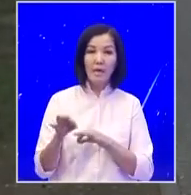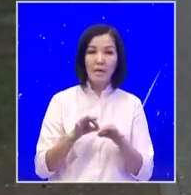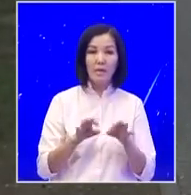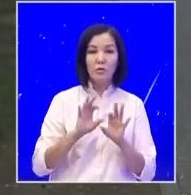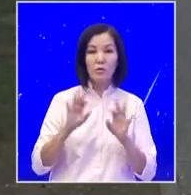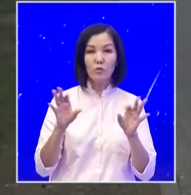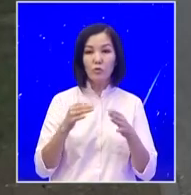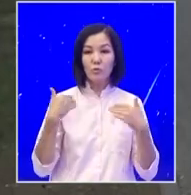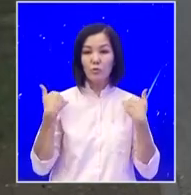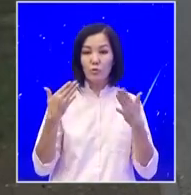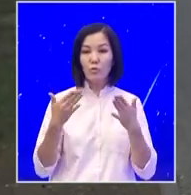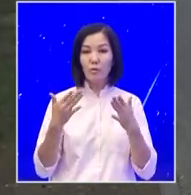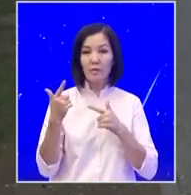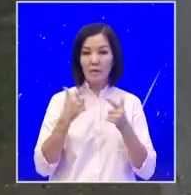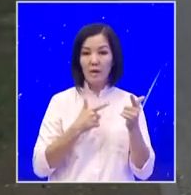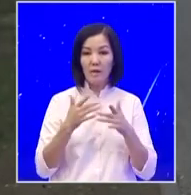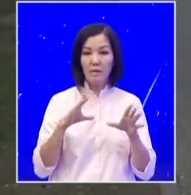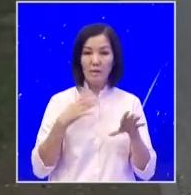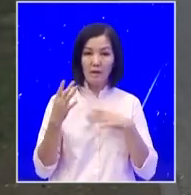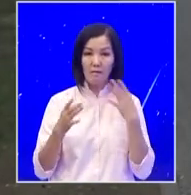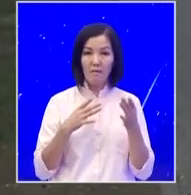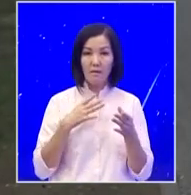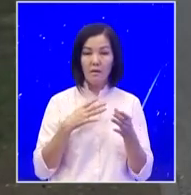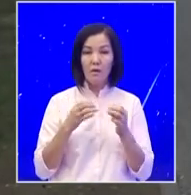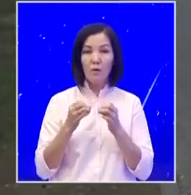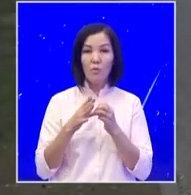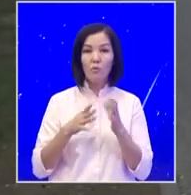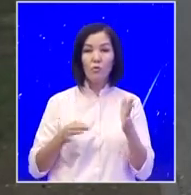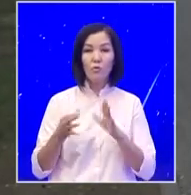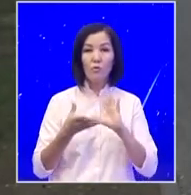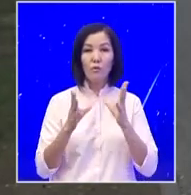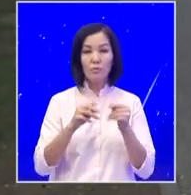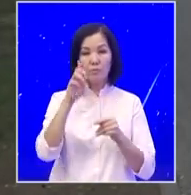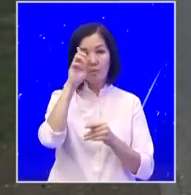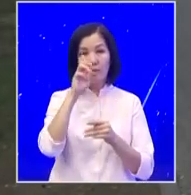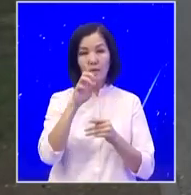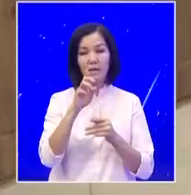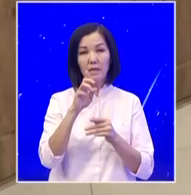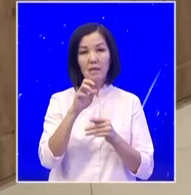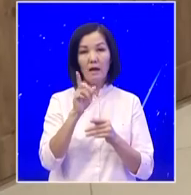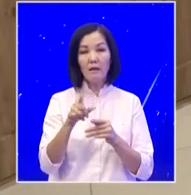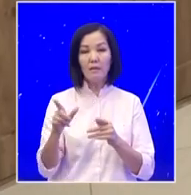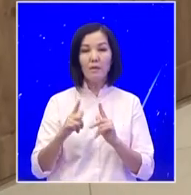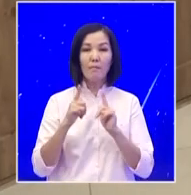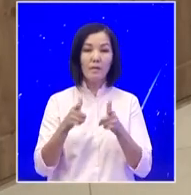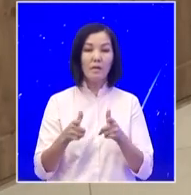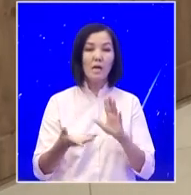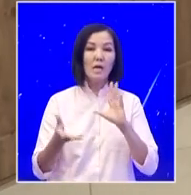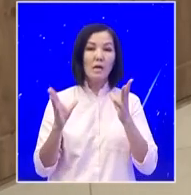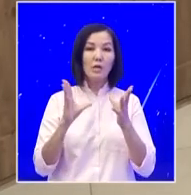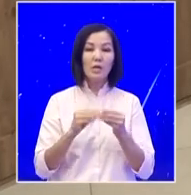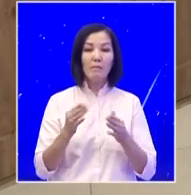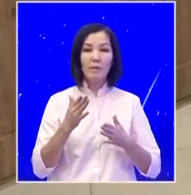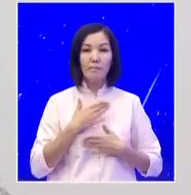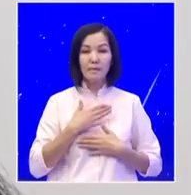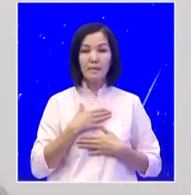түсіндіріп көрсету жайлы дайындалып, осы нәтижесінде 14 облыс бойынша мемлекет қызметшілеріміз түсіп отыр. Жалпы магистратураға түскен